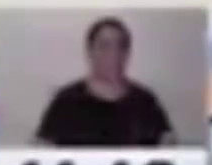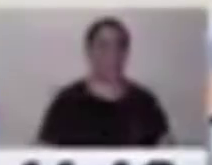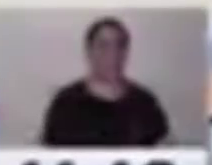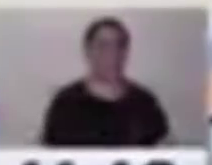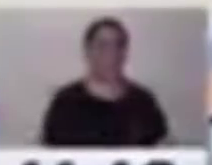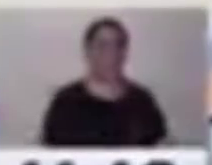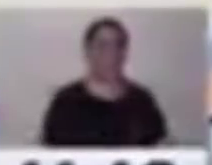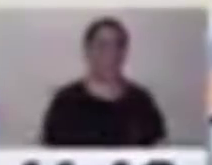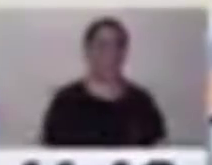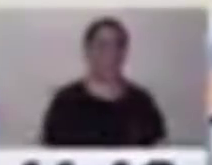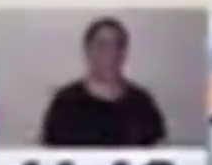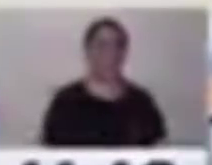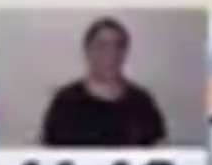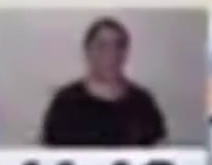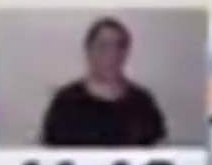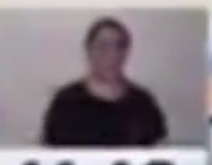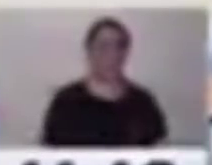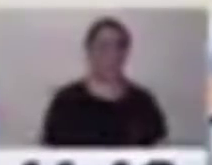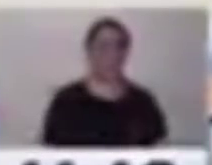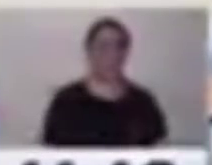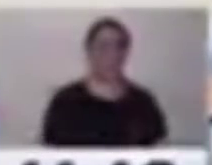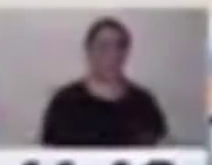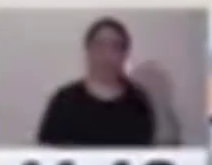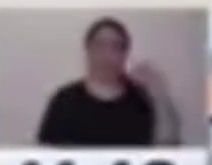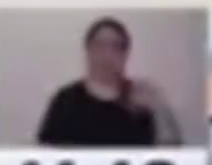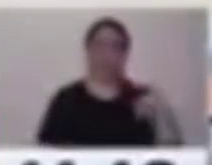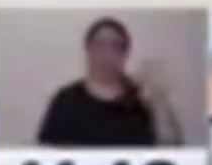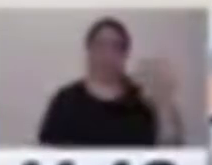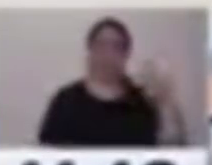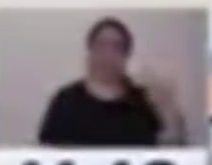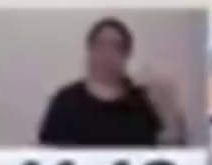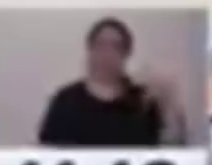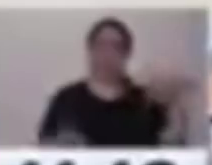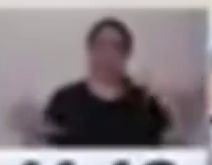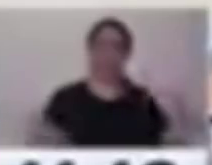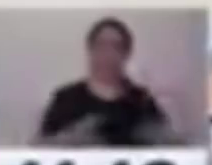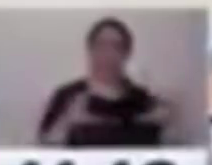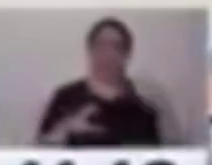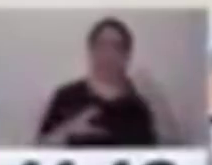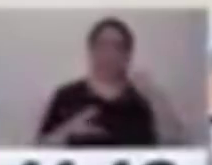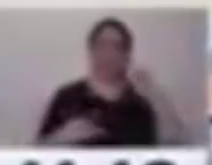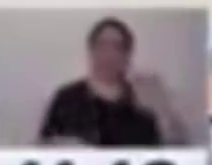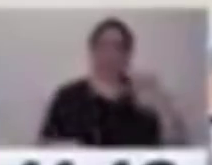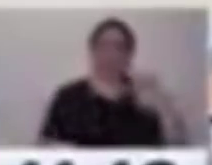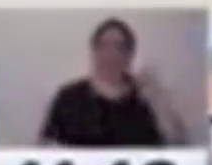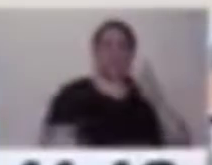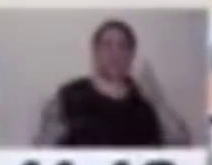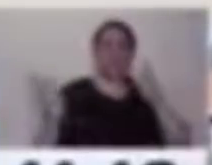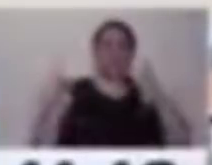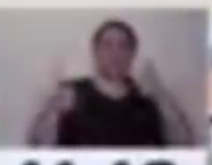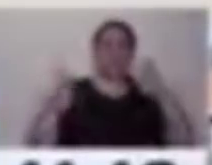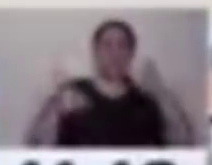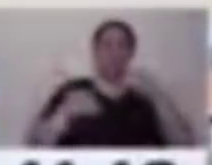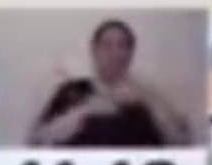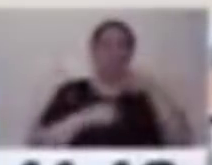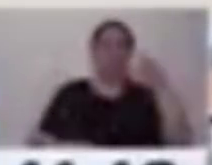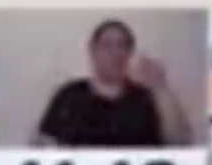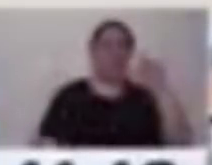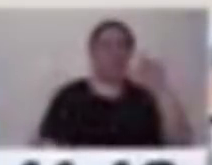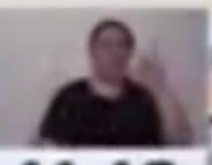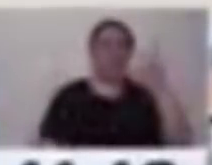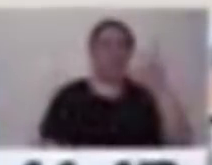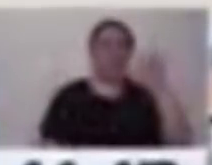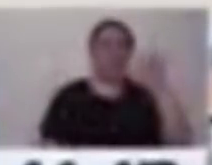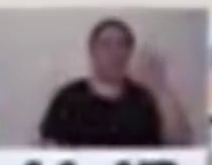assistance at nabigyan po natin ng guarantee letter upang yung kanilang expenses o yung gastusin sa